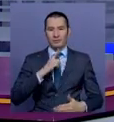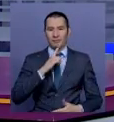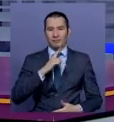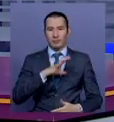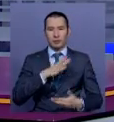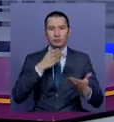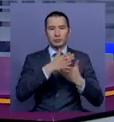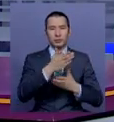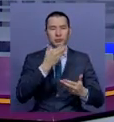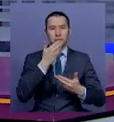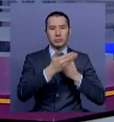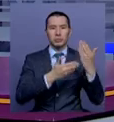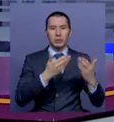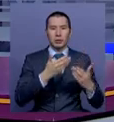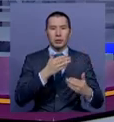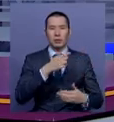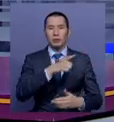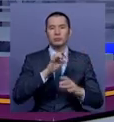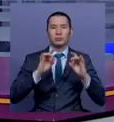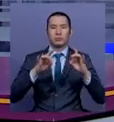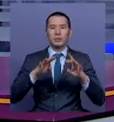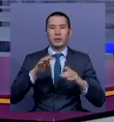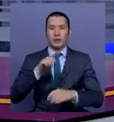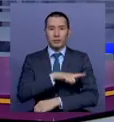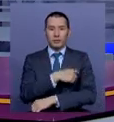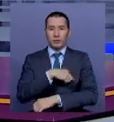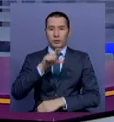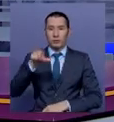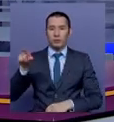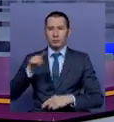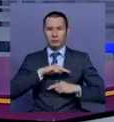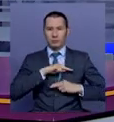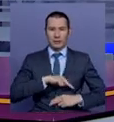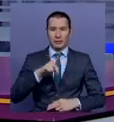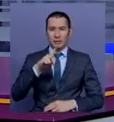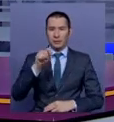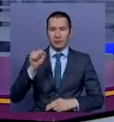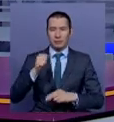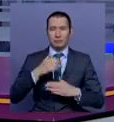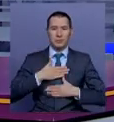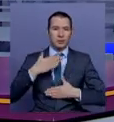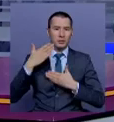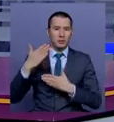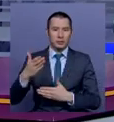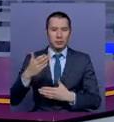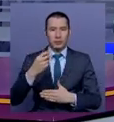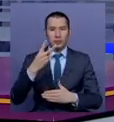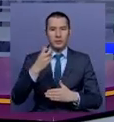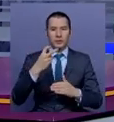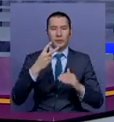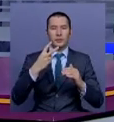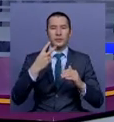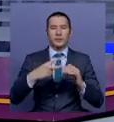Пациент дәрігерлердің ерекше жұмысын атап өтіп, оларға алғыс білдірді. Ал бүгінде қалада соңғы мәлімет бойынша 227 адам